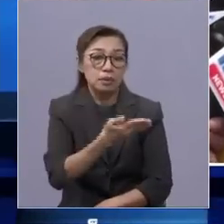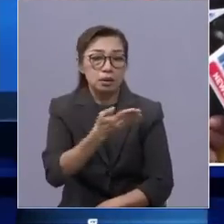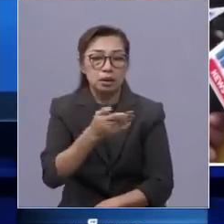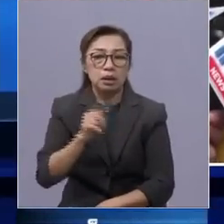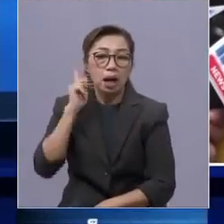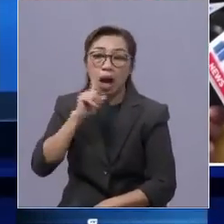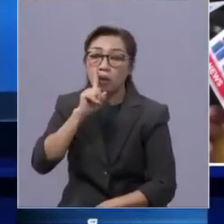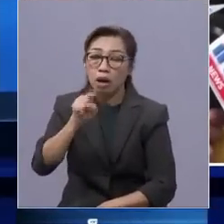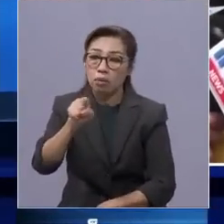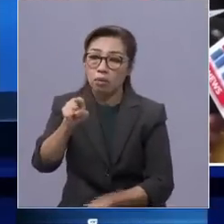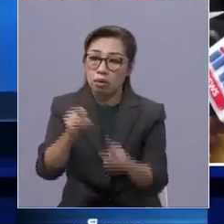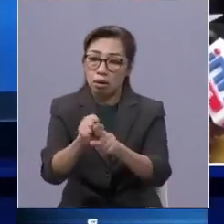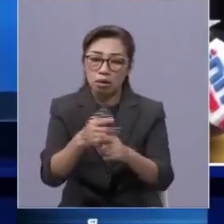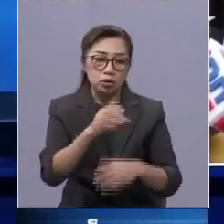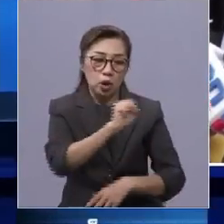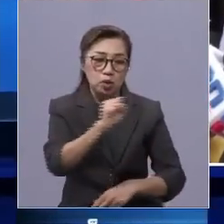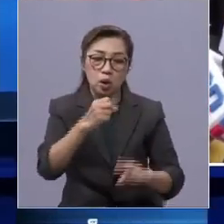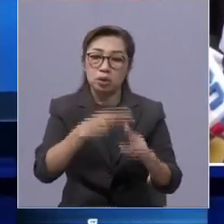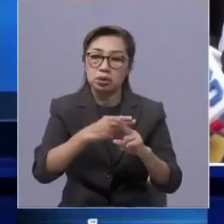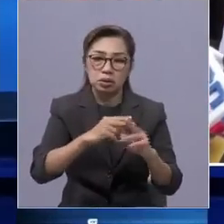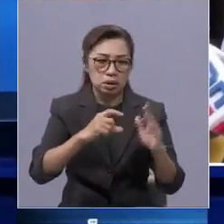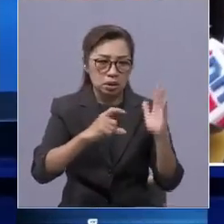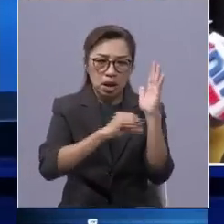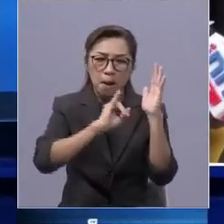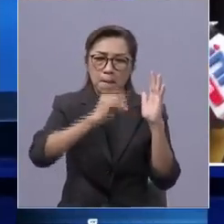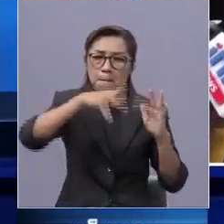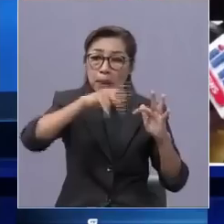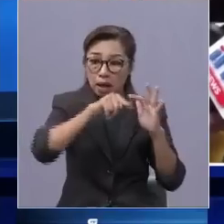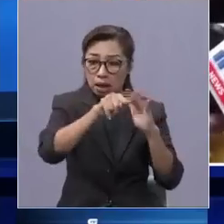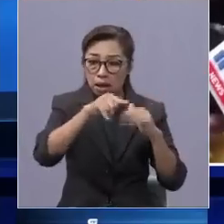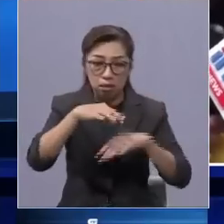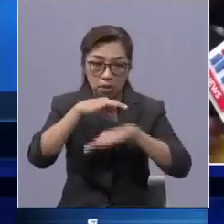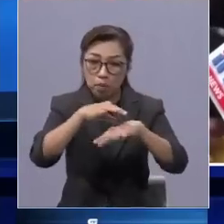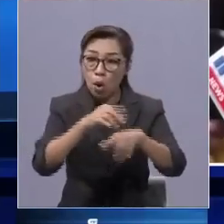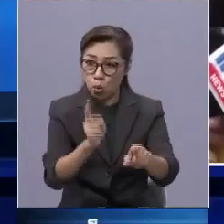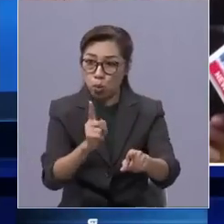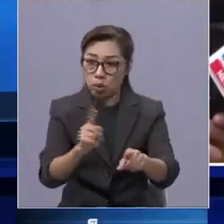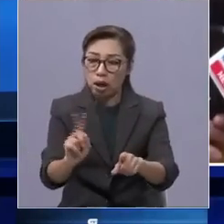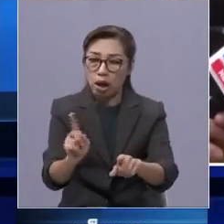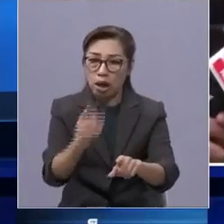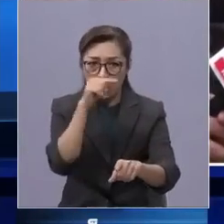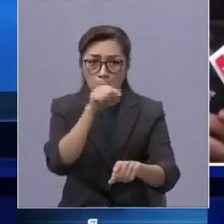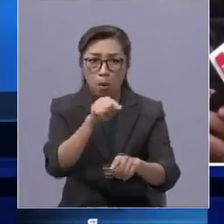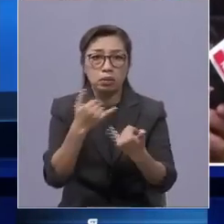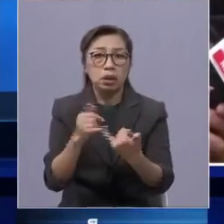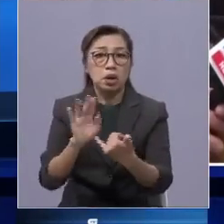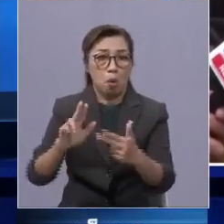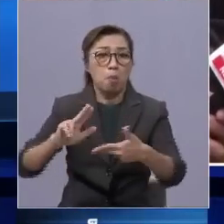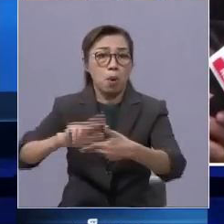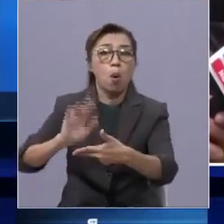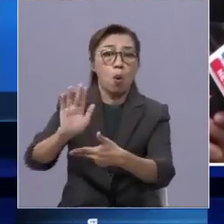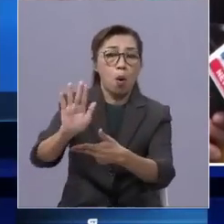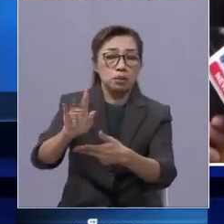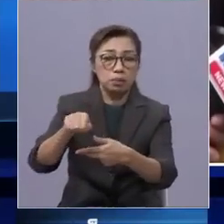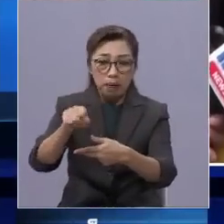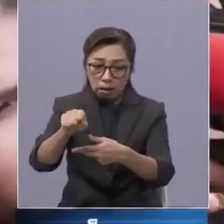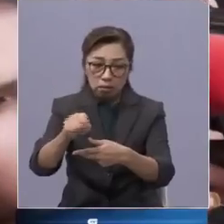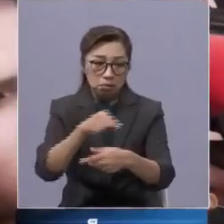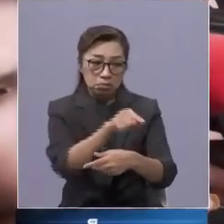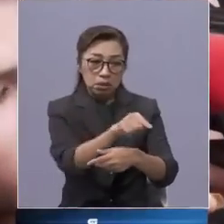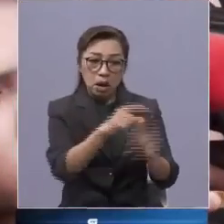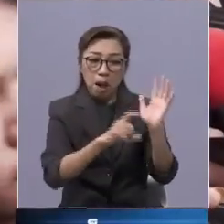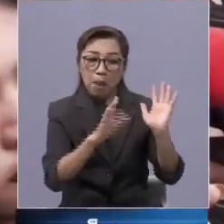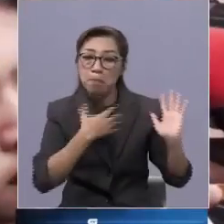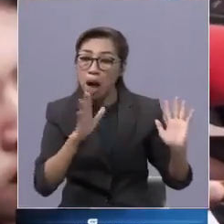ามทั้งเรื่องของคุณไผ่ลิกด้วยว่าสุดท้ายแล้วตำแหน่งนั้นเนี่ยยังจะยังไงนะฮะเพราะว่ายังเป็นโควต้าของพรรคประชารัฐจะหาใครมาเสียบ